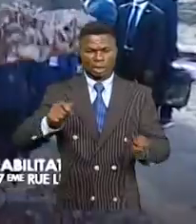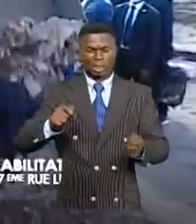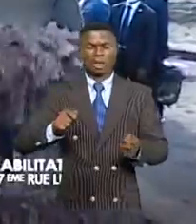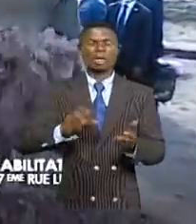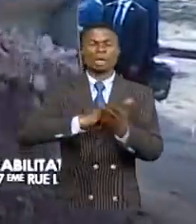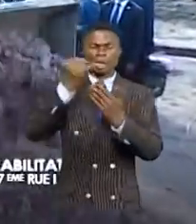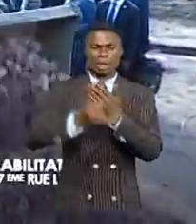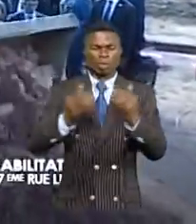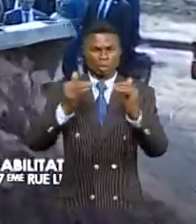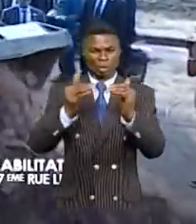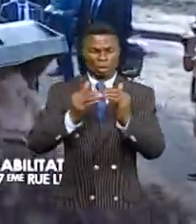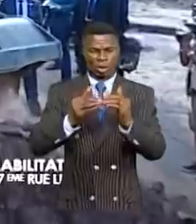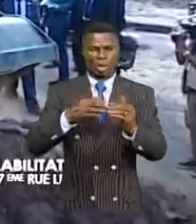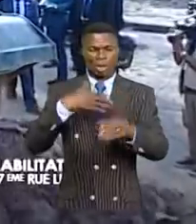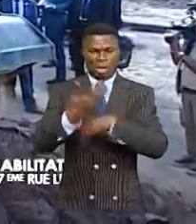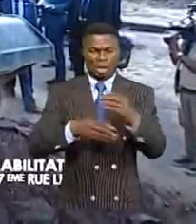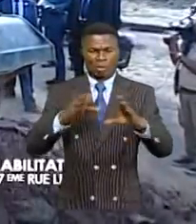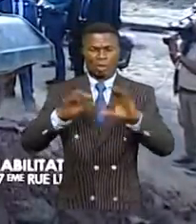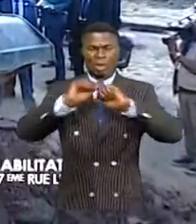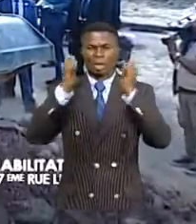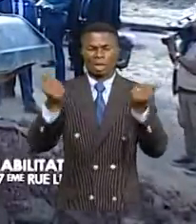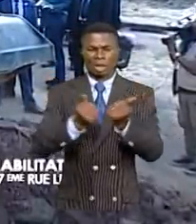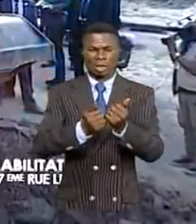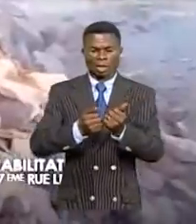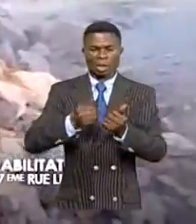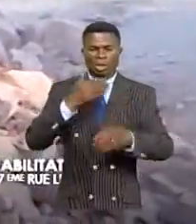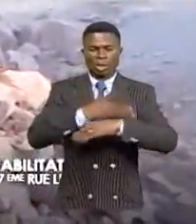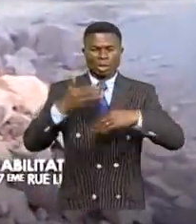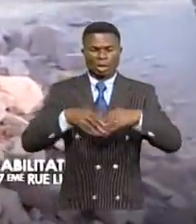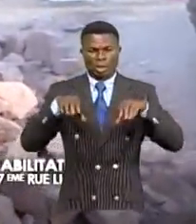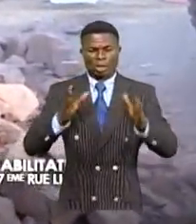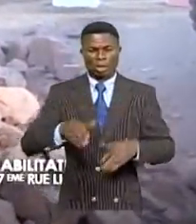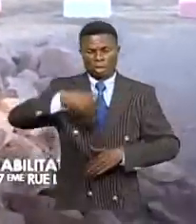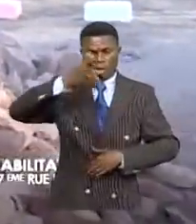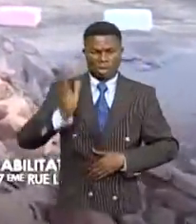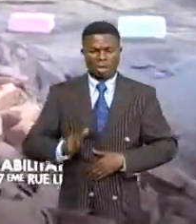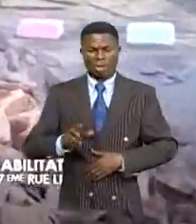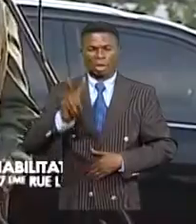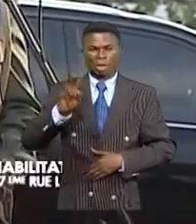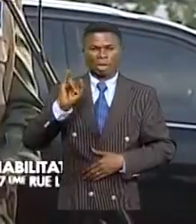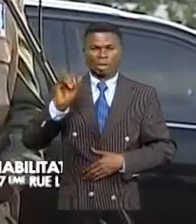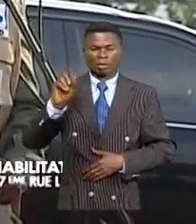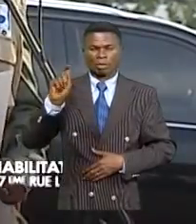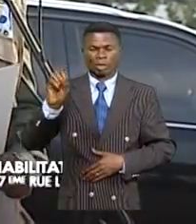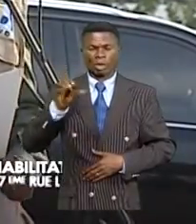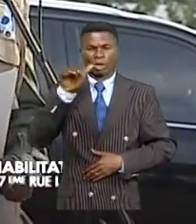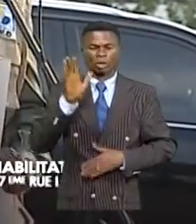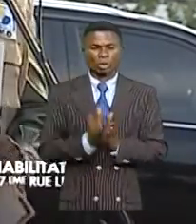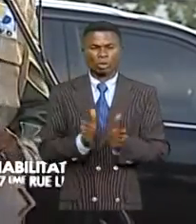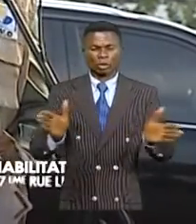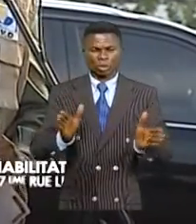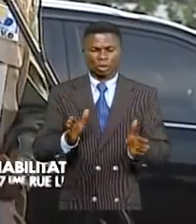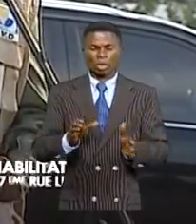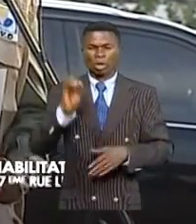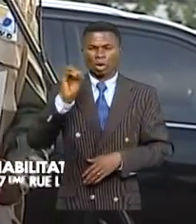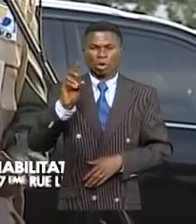à celui-ci à réaliser avec l'Association des bâtisseurs du Congo. Ingénieur Victor Tumbachikela, directeur général de l'Office des